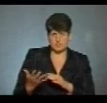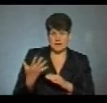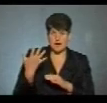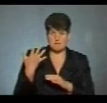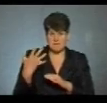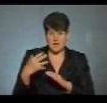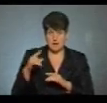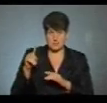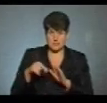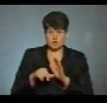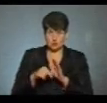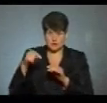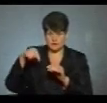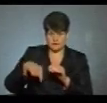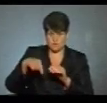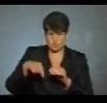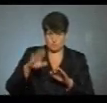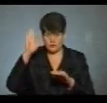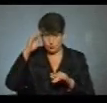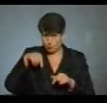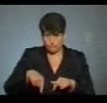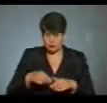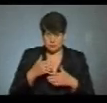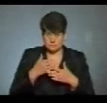водою схована, але це не означає, що його нема. Ми тільки що про це